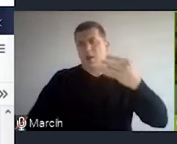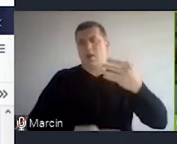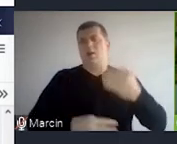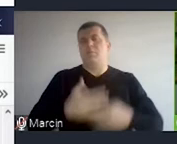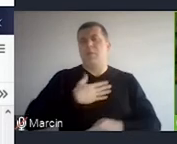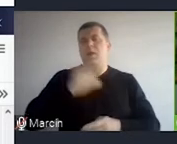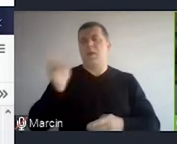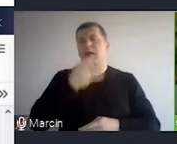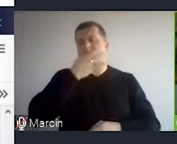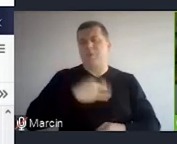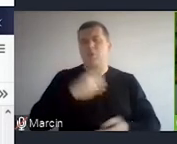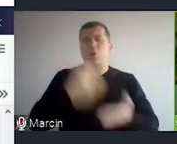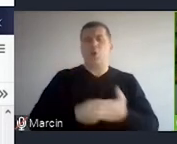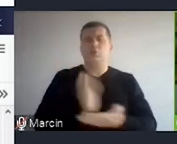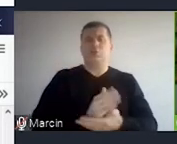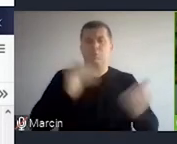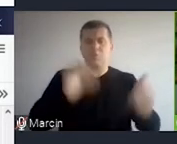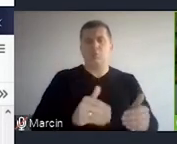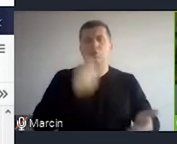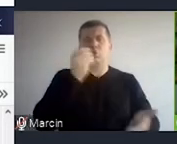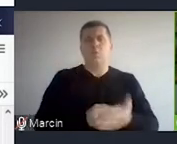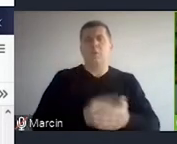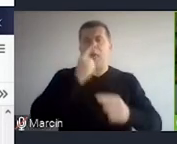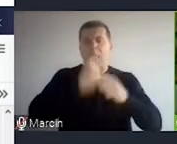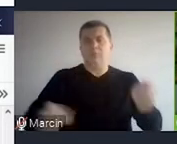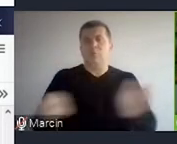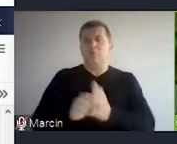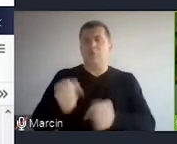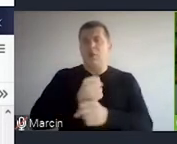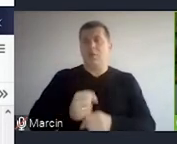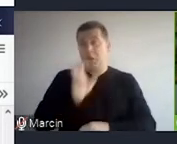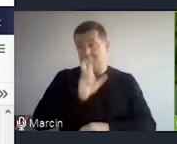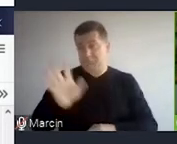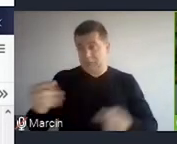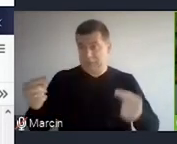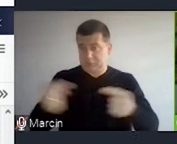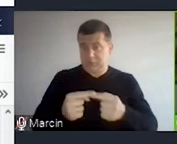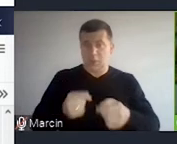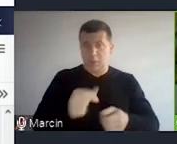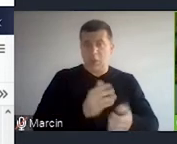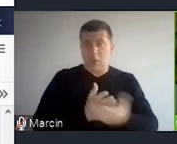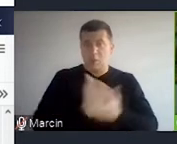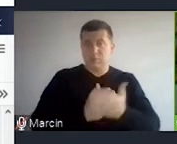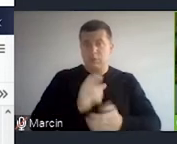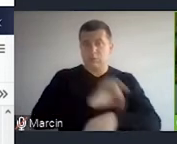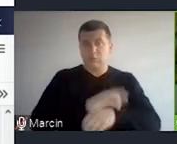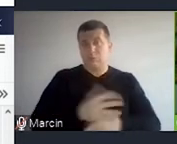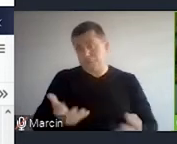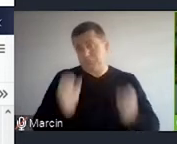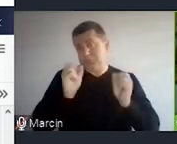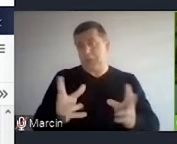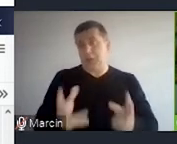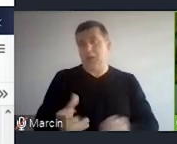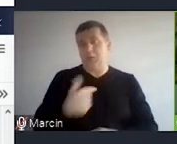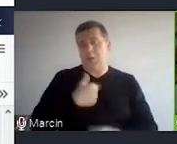Miałem kiedyś pytanie, czy z kosztów pośrednich można kupić ekspres do kawy. A czy on jest związany z obsługą projektu? Tak.